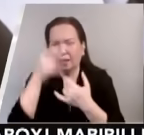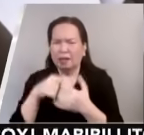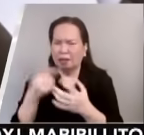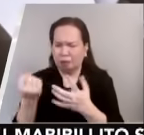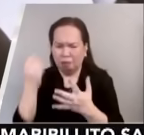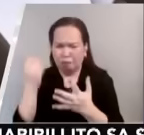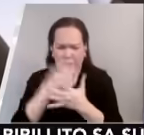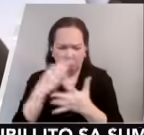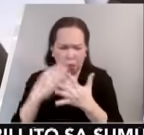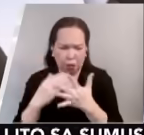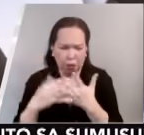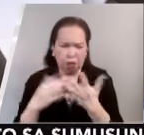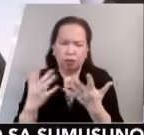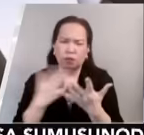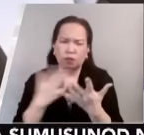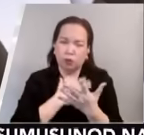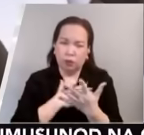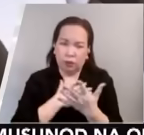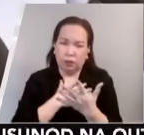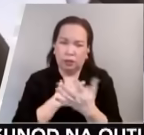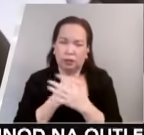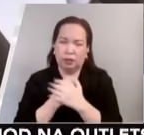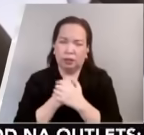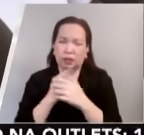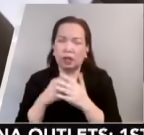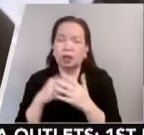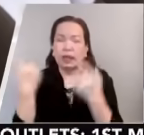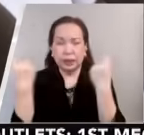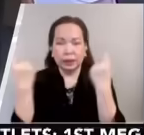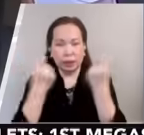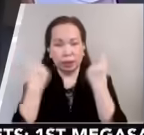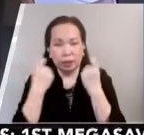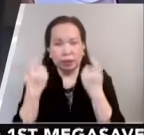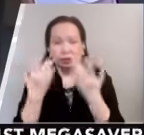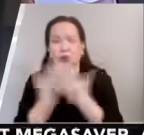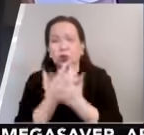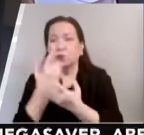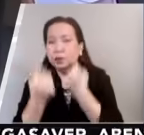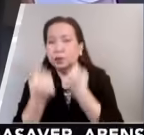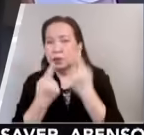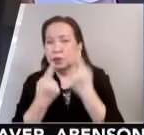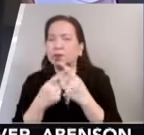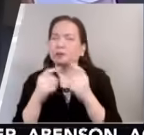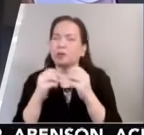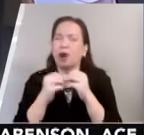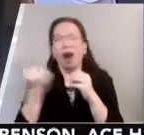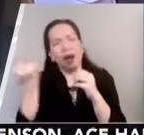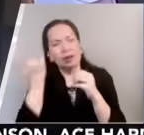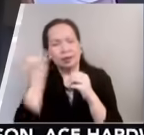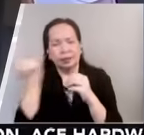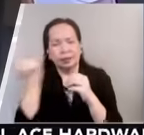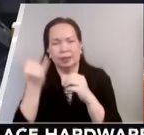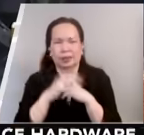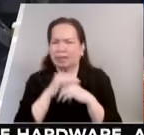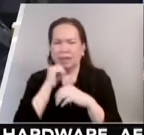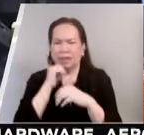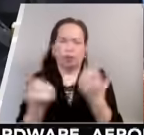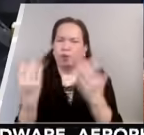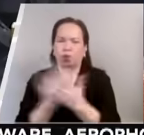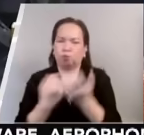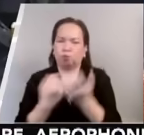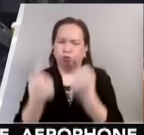nakakaawa ano ah we could celebrate New Year in so many ways para sa GMA integrated news Jonathan Andal